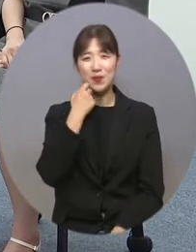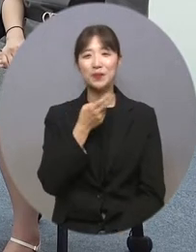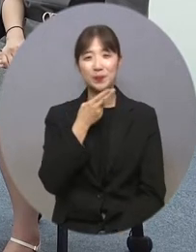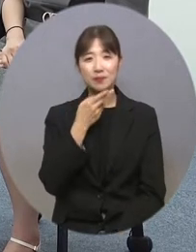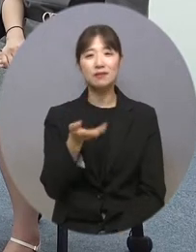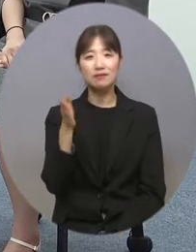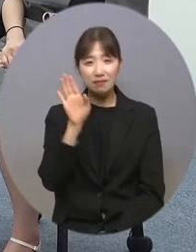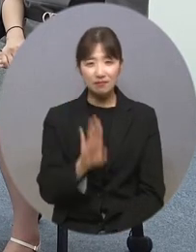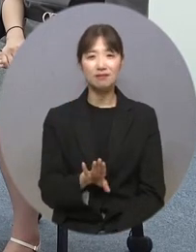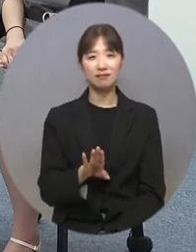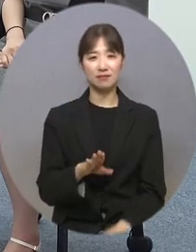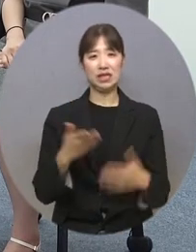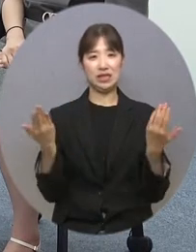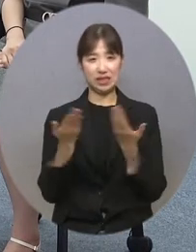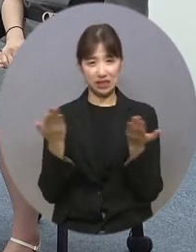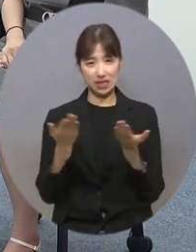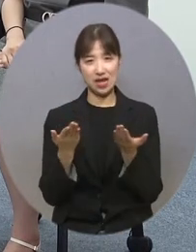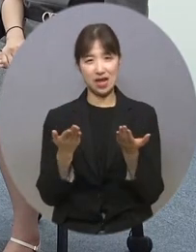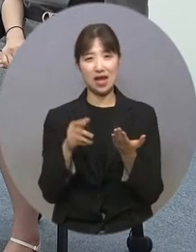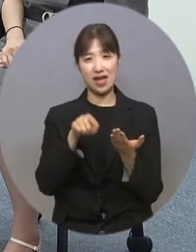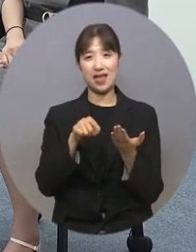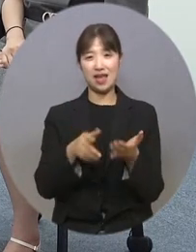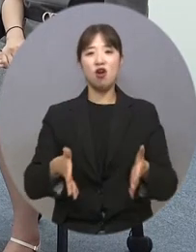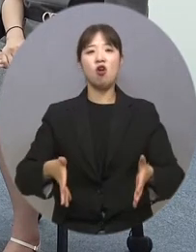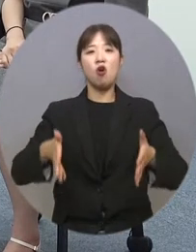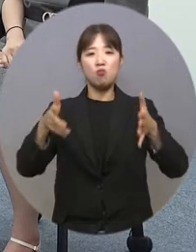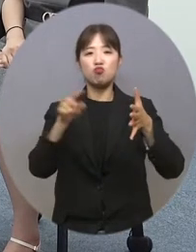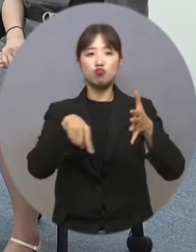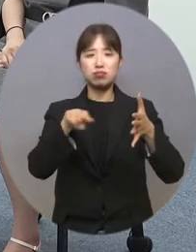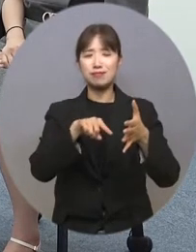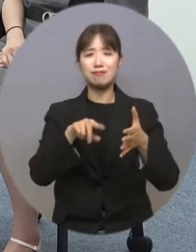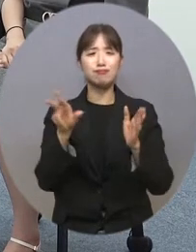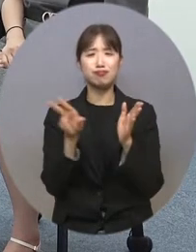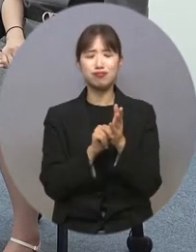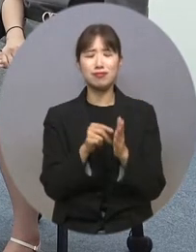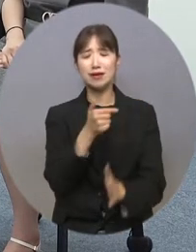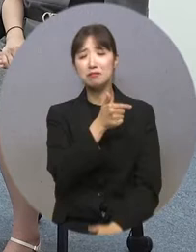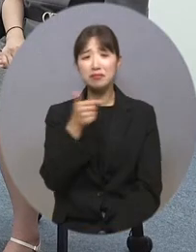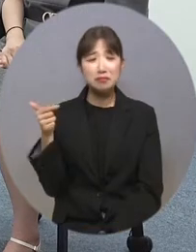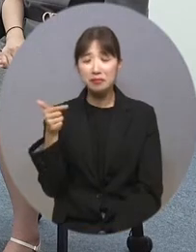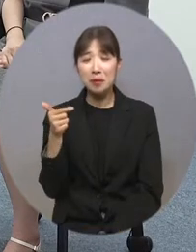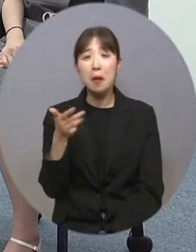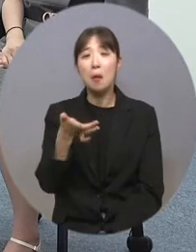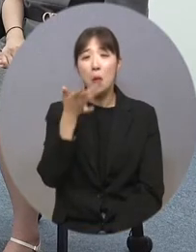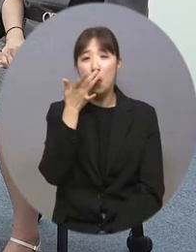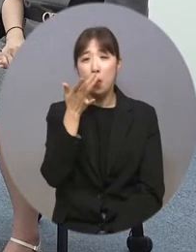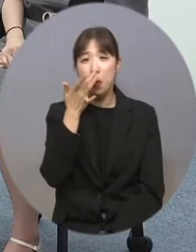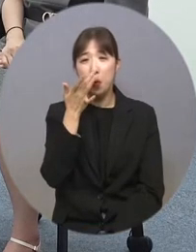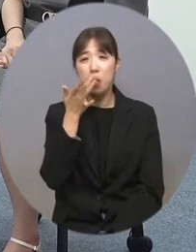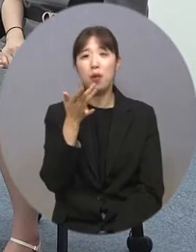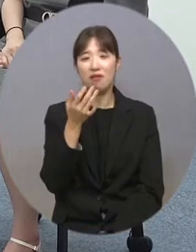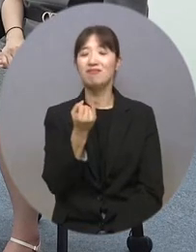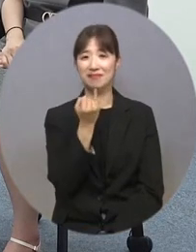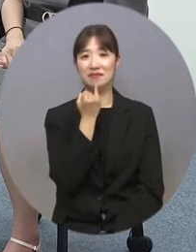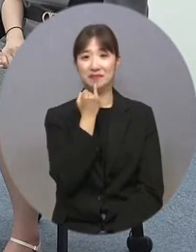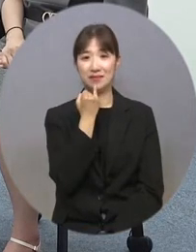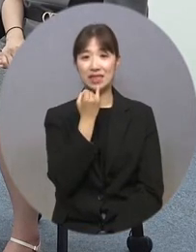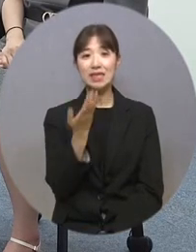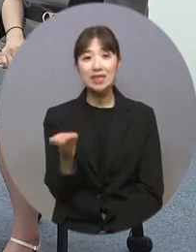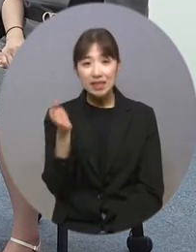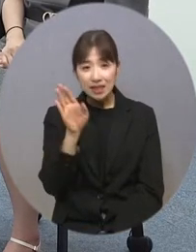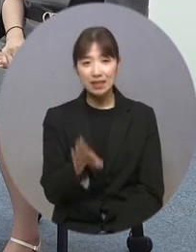이게 직장이 있는 건물에서는 되게 아무 문제를 크게 못 느낄 나 라고 말씀드릴수 있는데